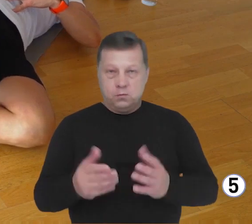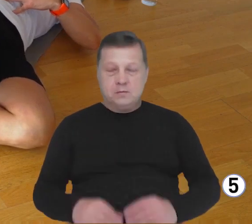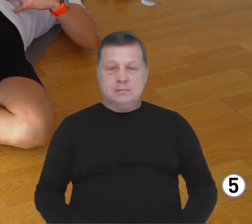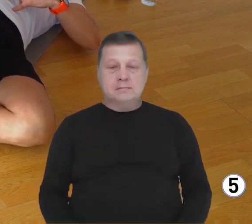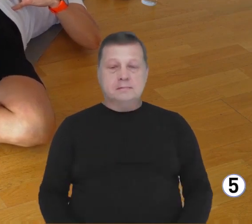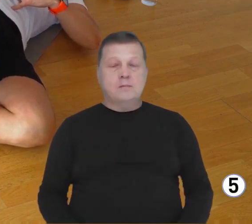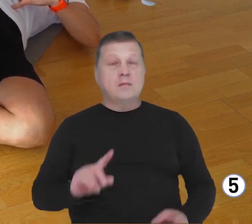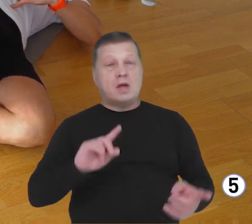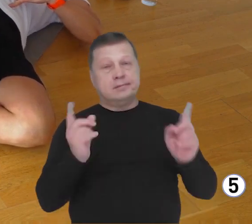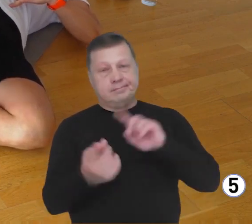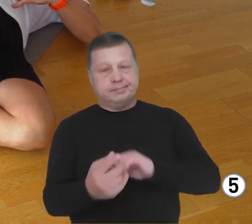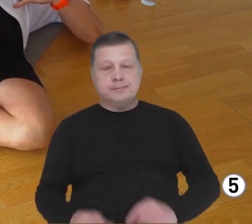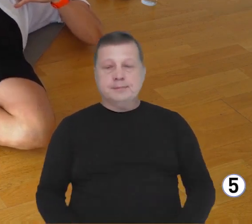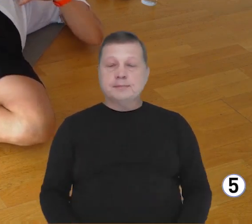właśnie. Zmieniamy stronę.